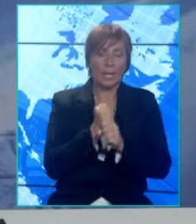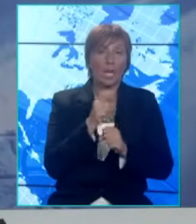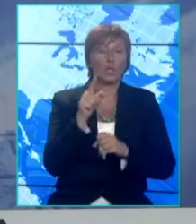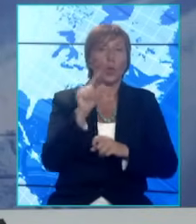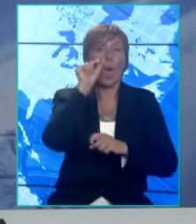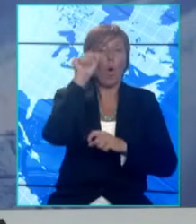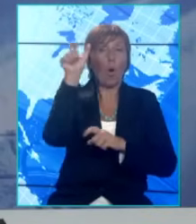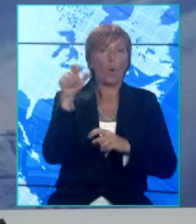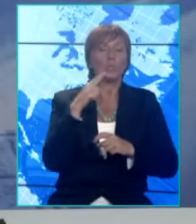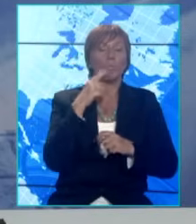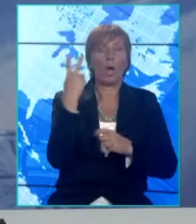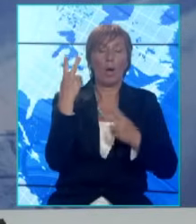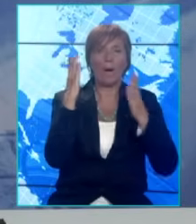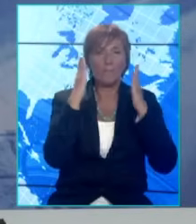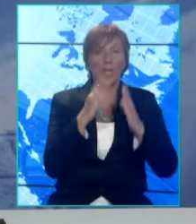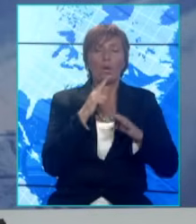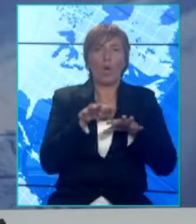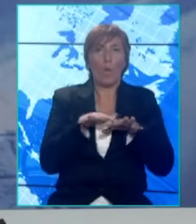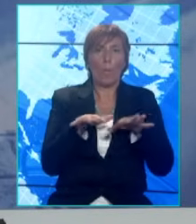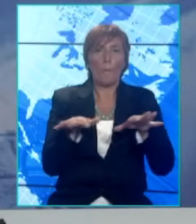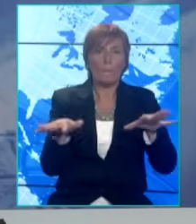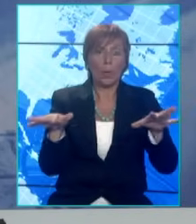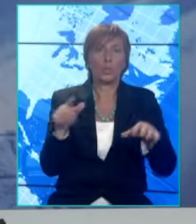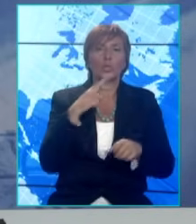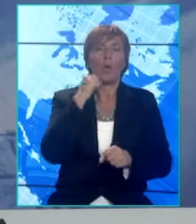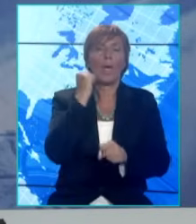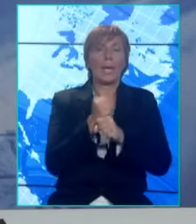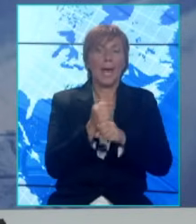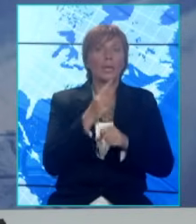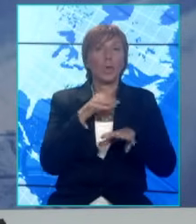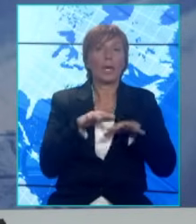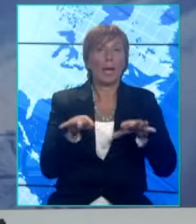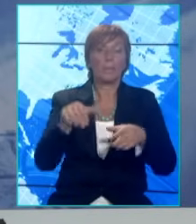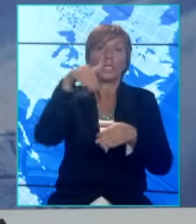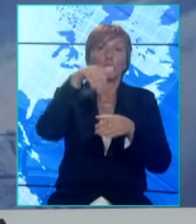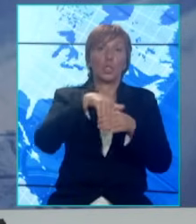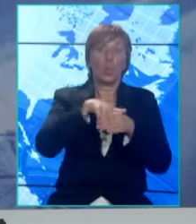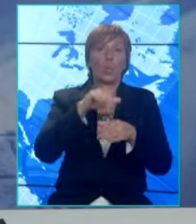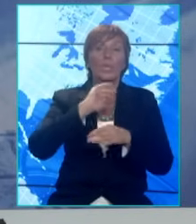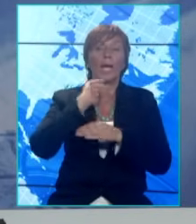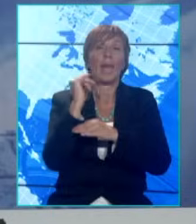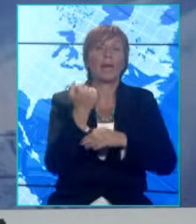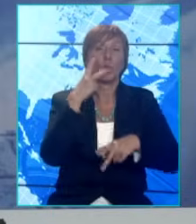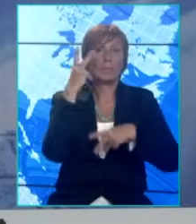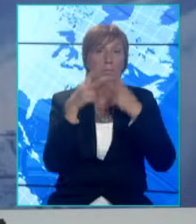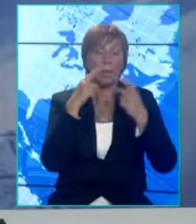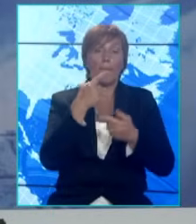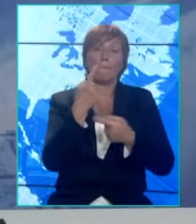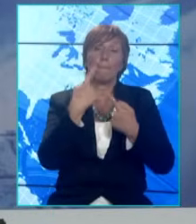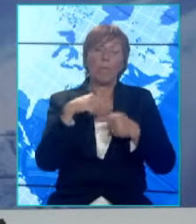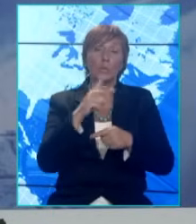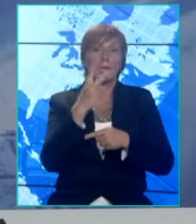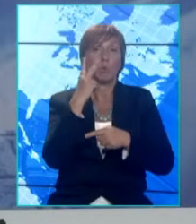osoba koja vjeruje u proširenje, koja je radio na proširenju unutar Europske komisije, pogotovo ovog drugog